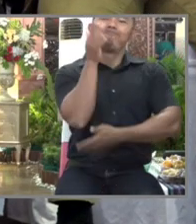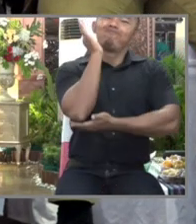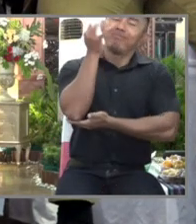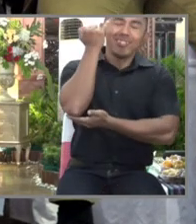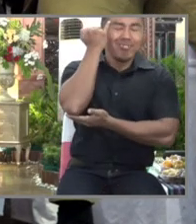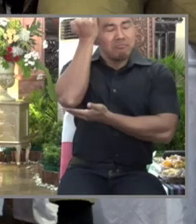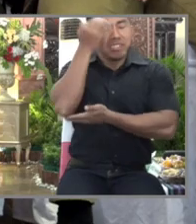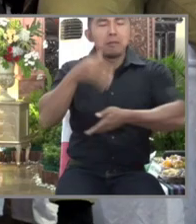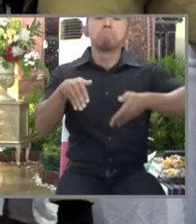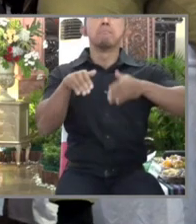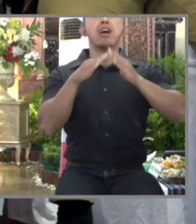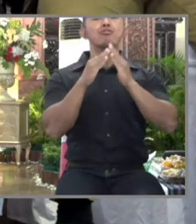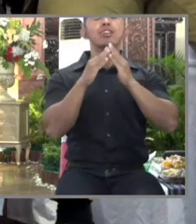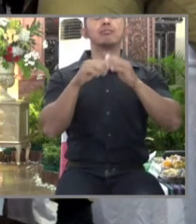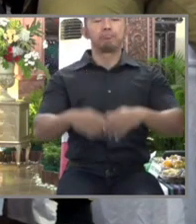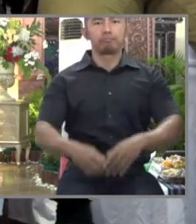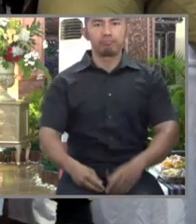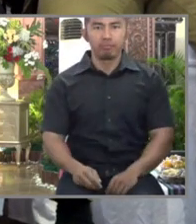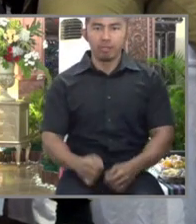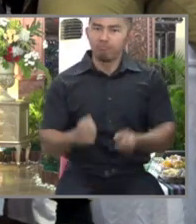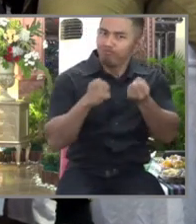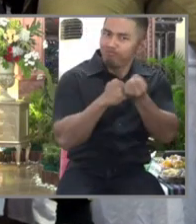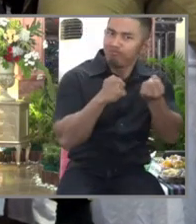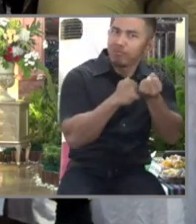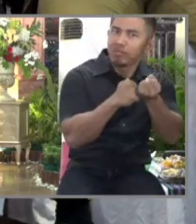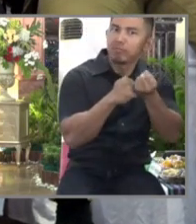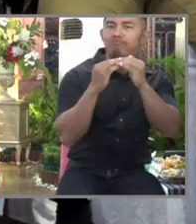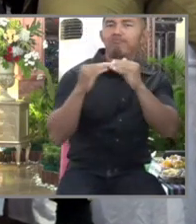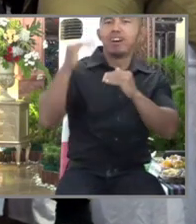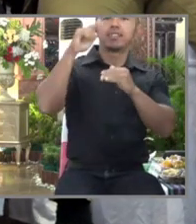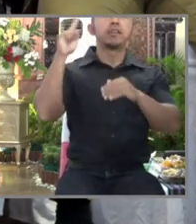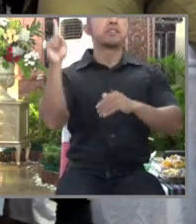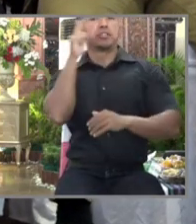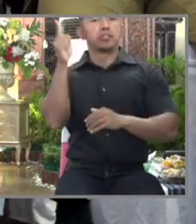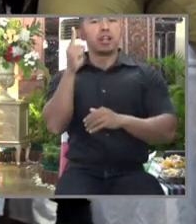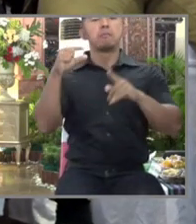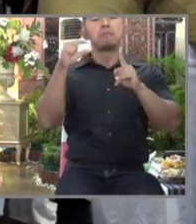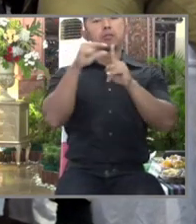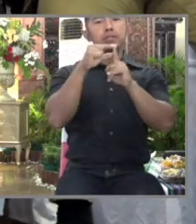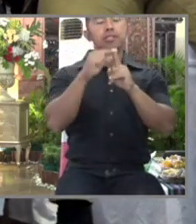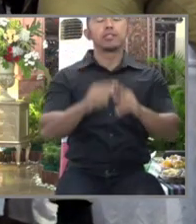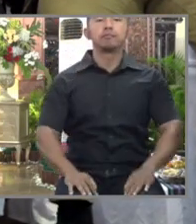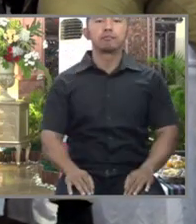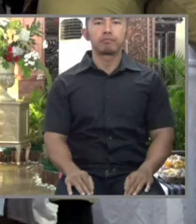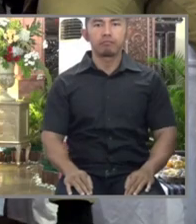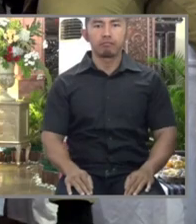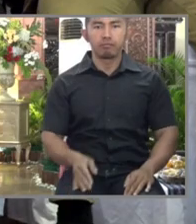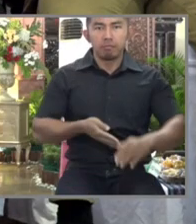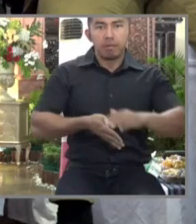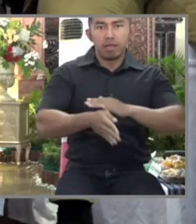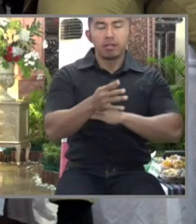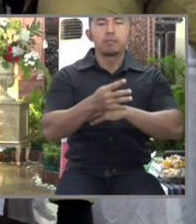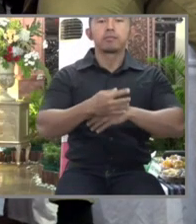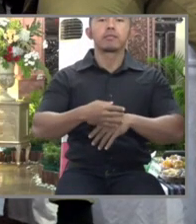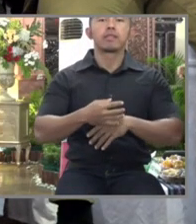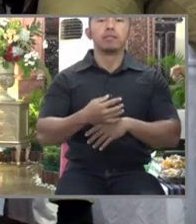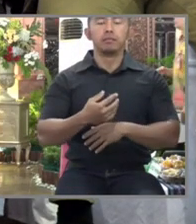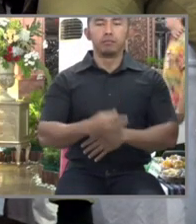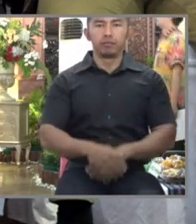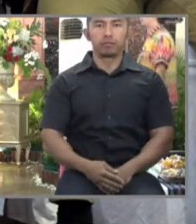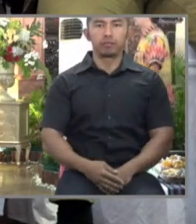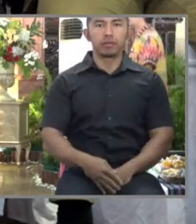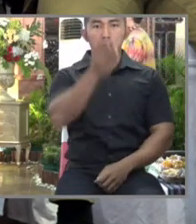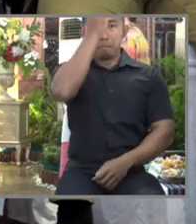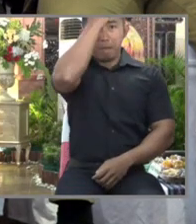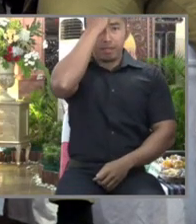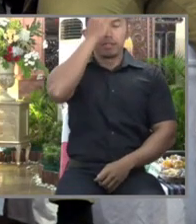inovasi pembangunan daerah yang mendukung prioritas nasional dan provinsi oleh pelaksana tugas Bupati Jepara, Bapak